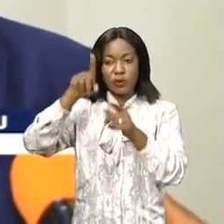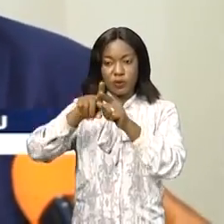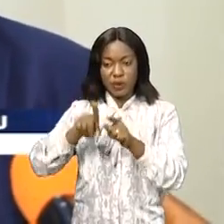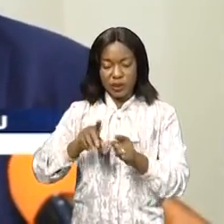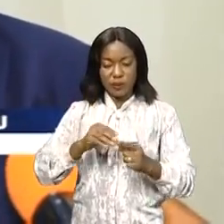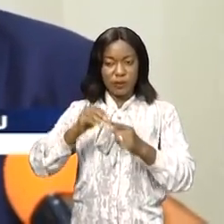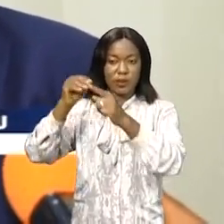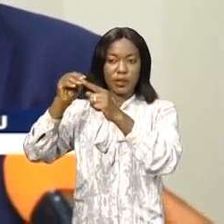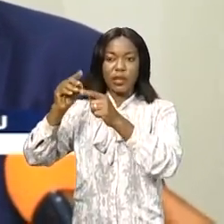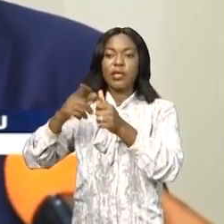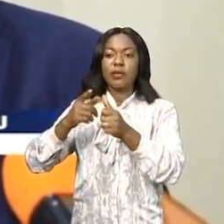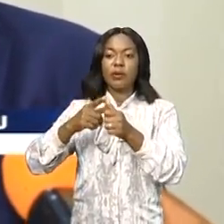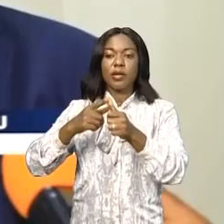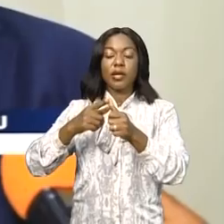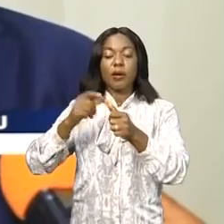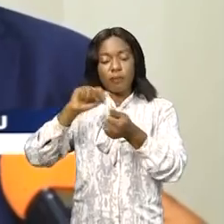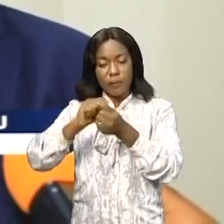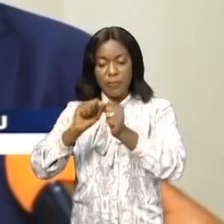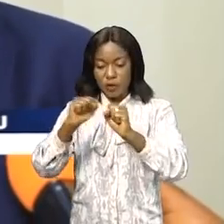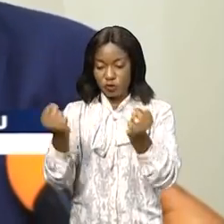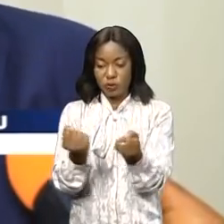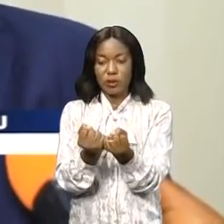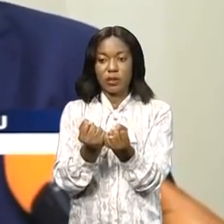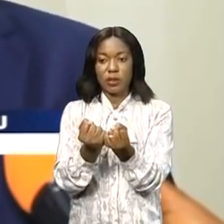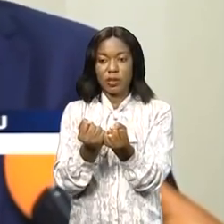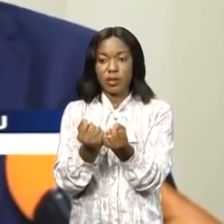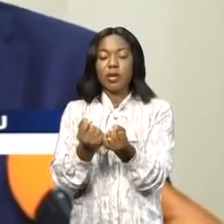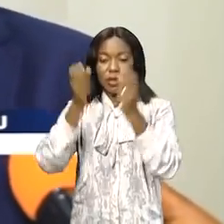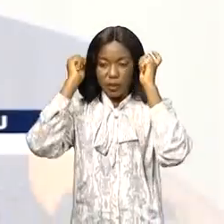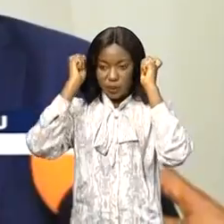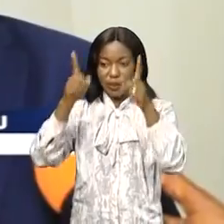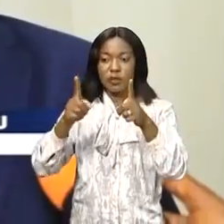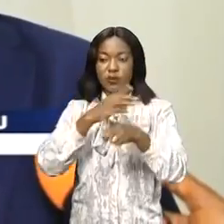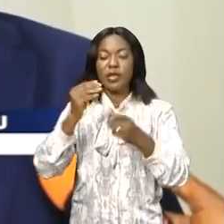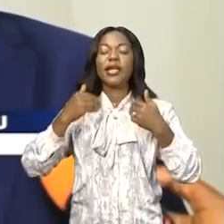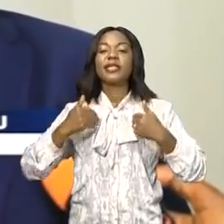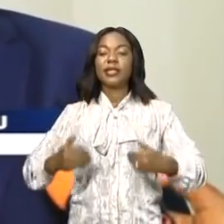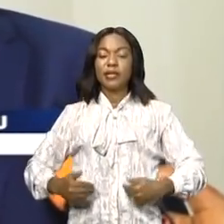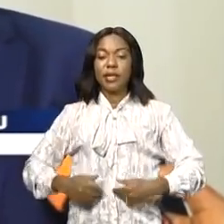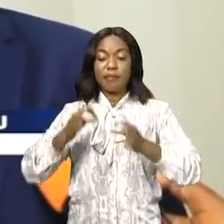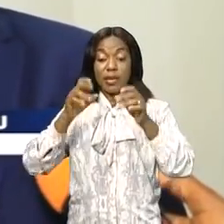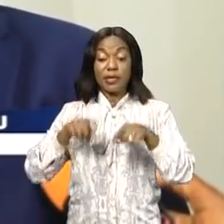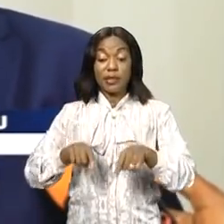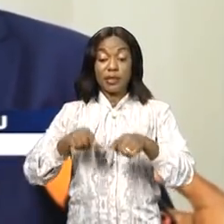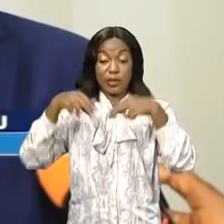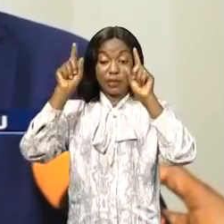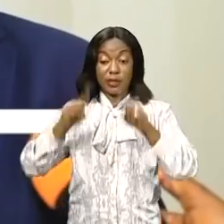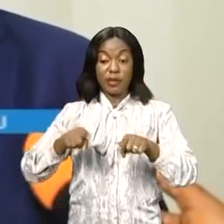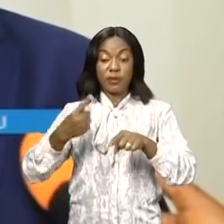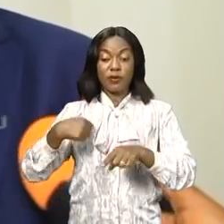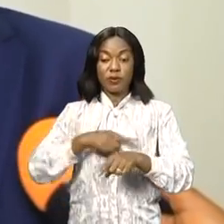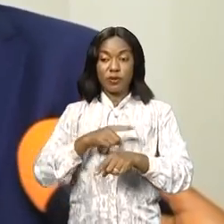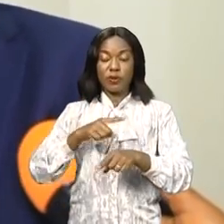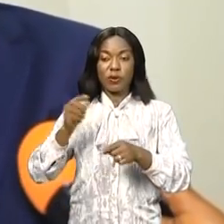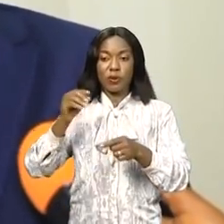reste le secteur social, entendu par là, l'éducation et la santé. Et cette année, nous pensons aussi commencer la